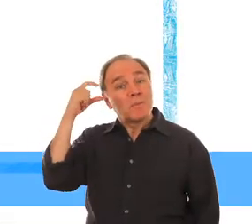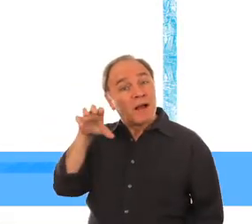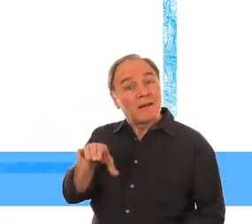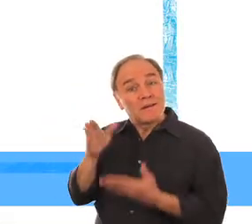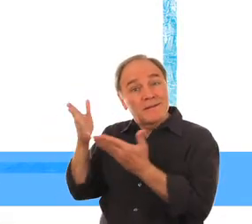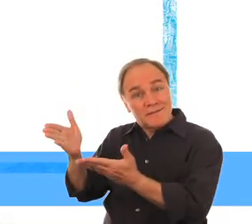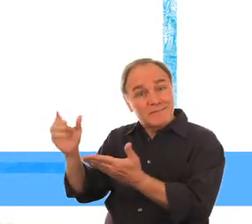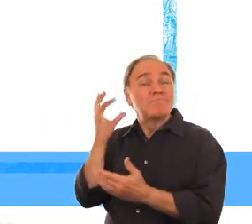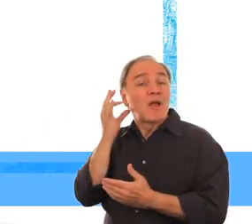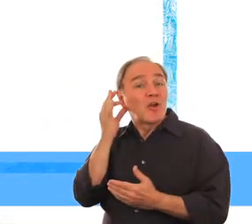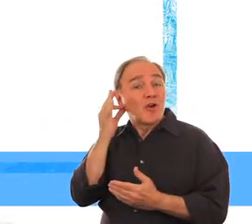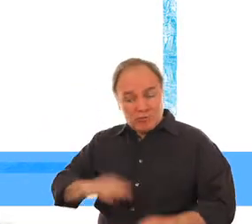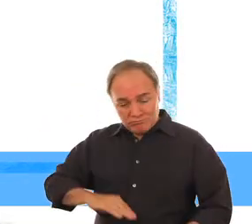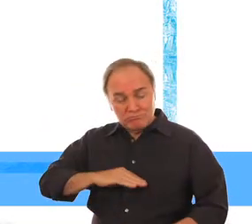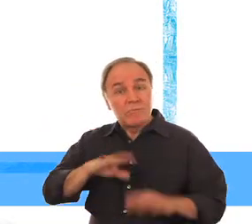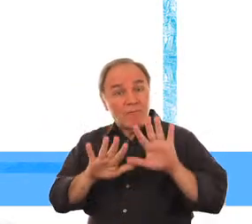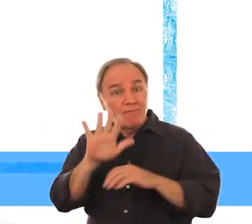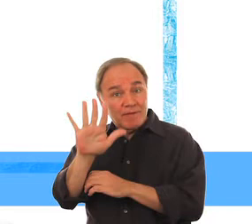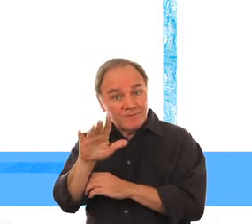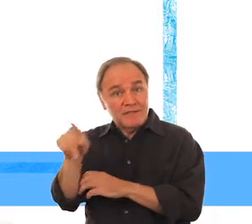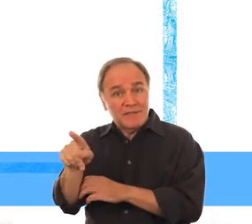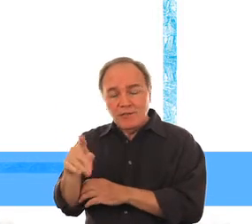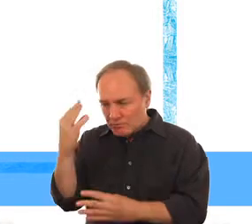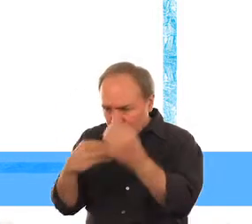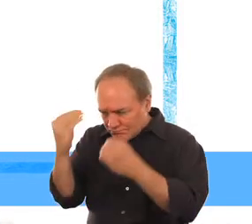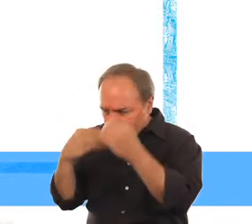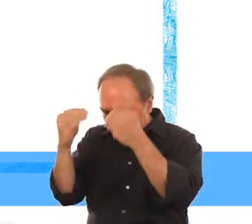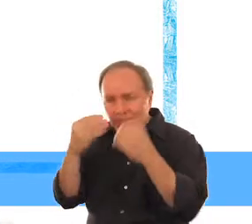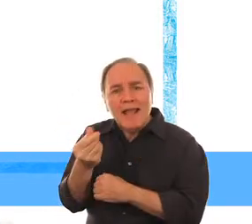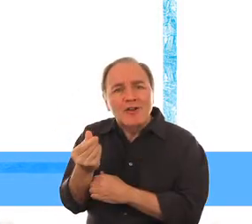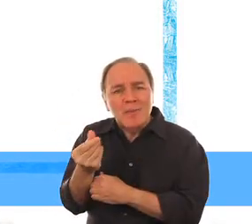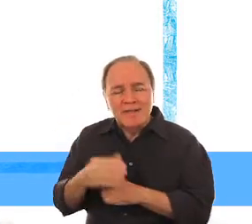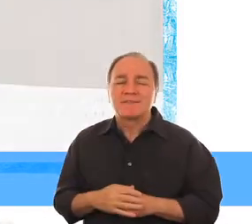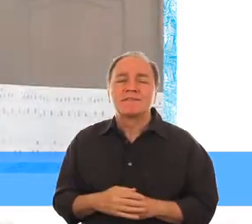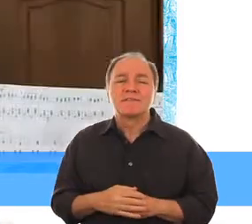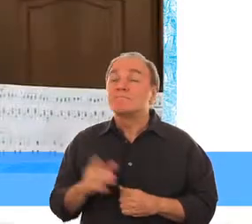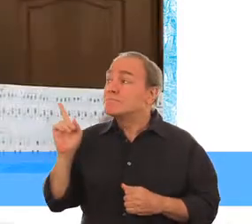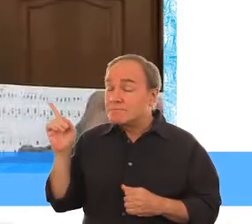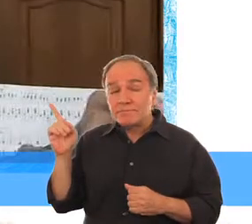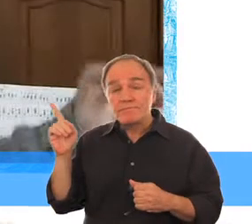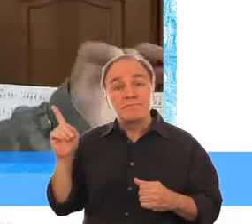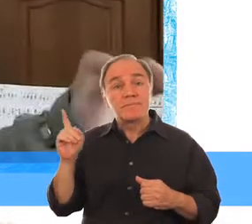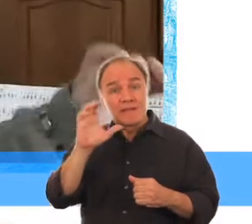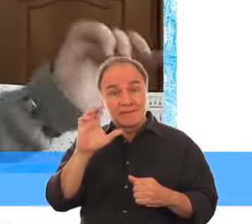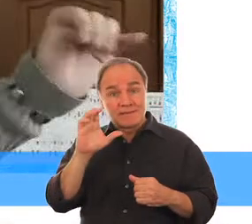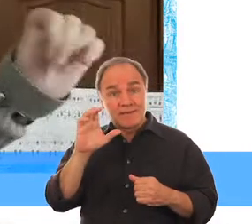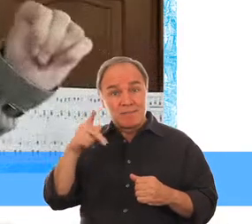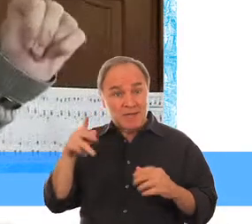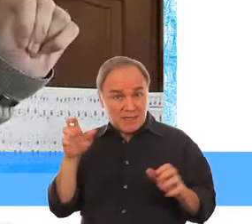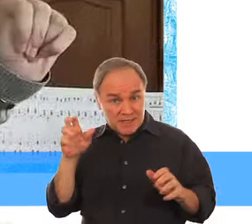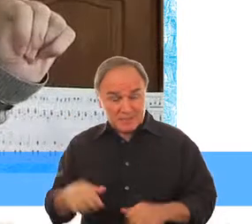Un point de vue de Serbie. Jelena Maric, étudiante de lycée en économie Uzice. Jelena est atteinte de